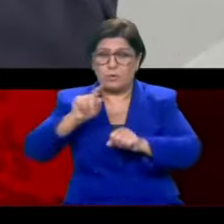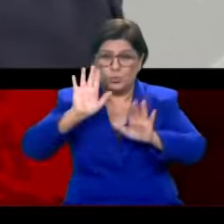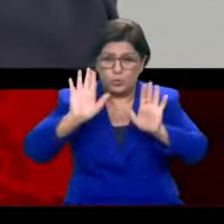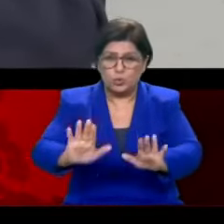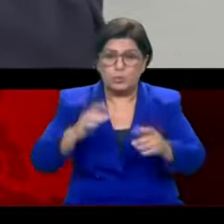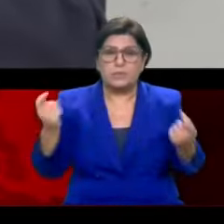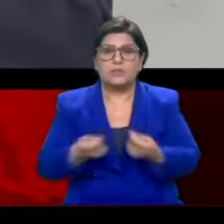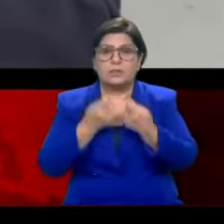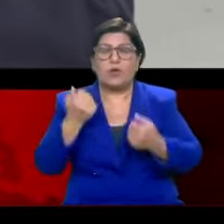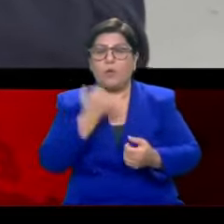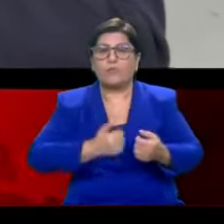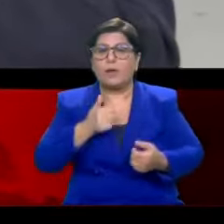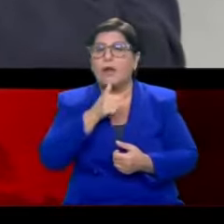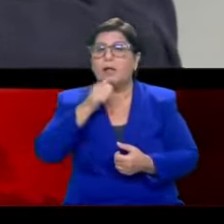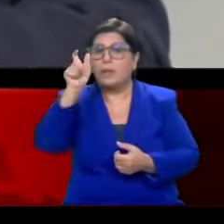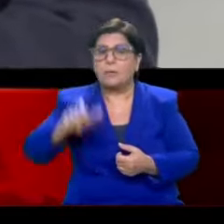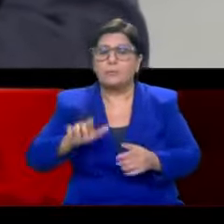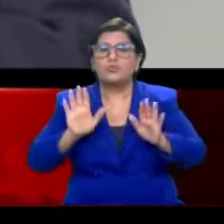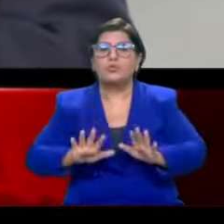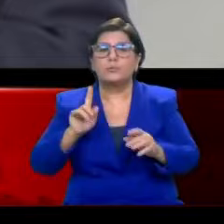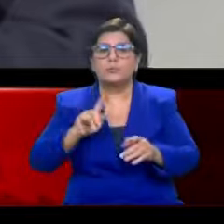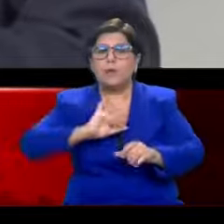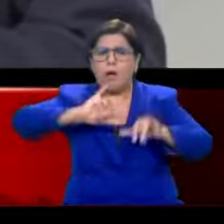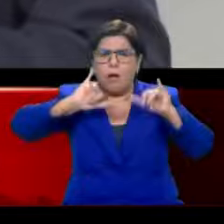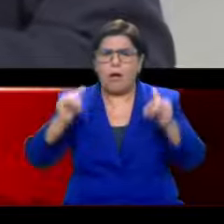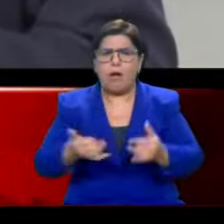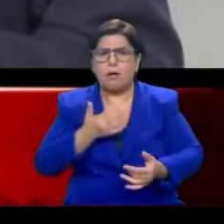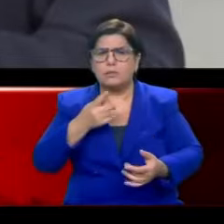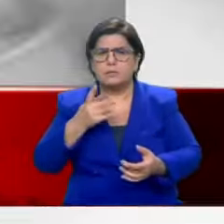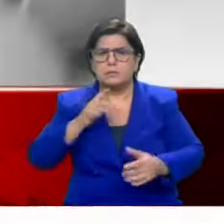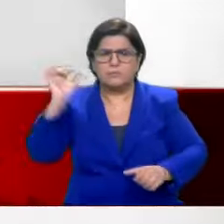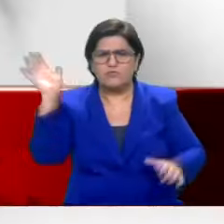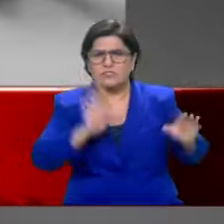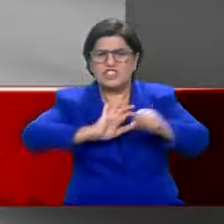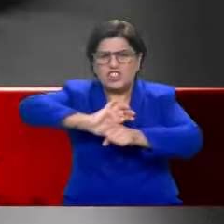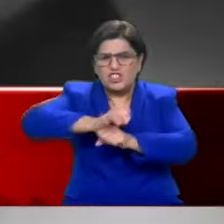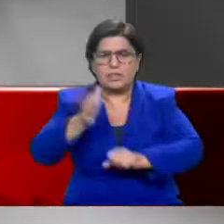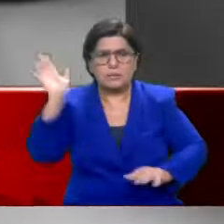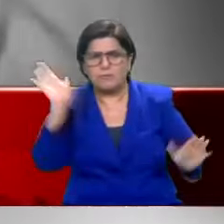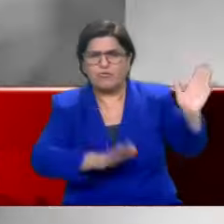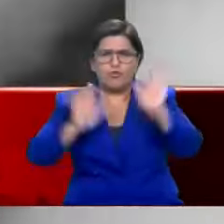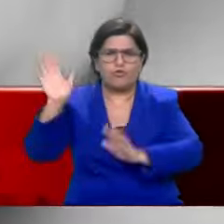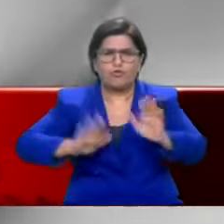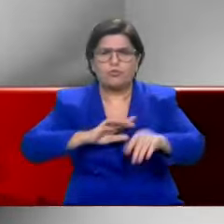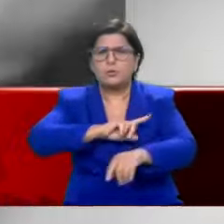çalıştı. Ama öfkeli adam durmadı. O şiddet dakikalarca devam etti.